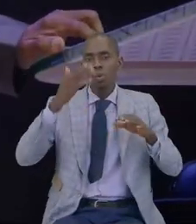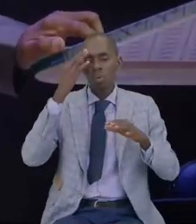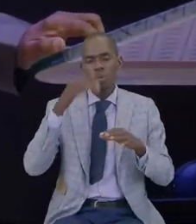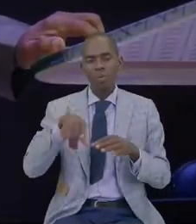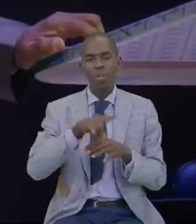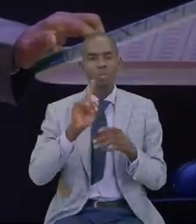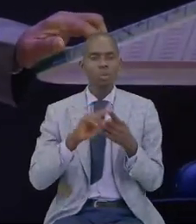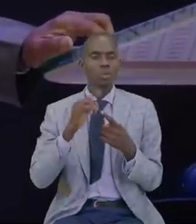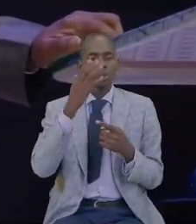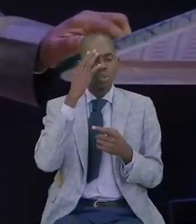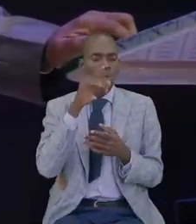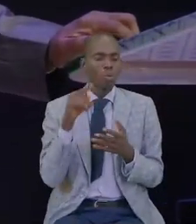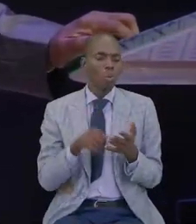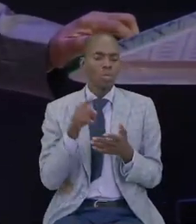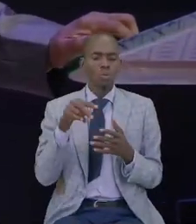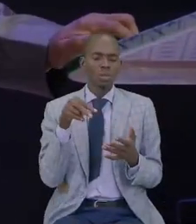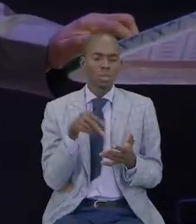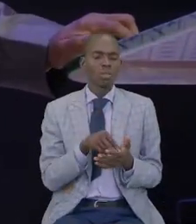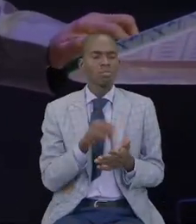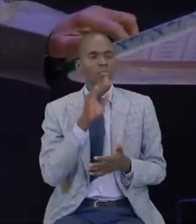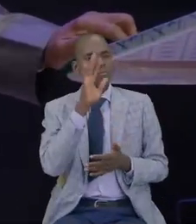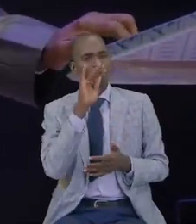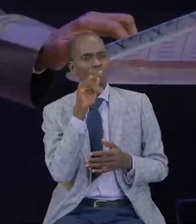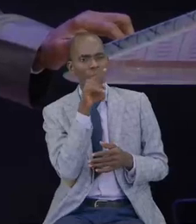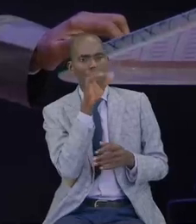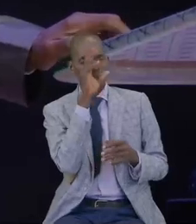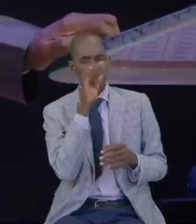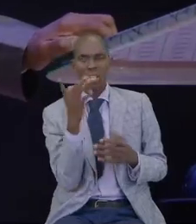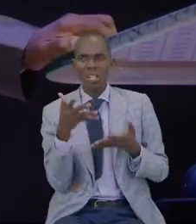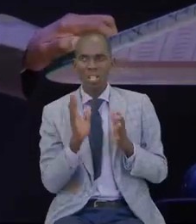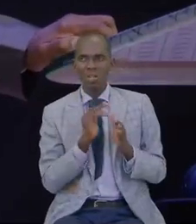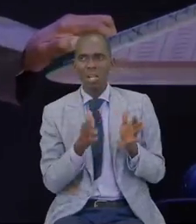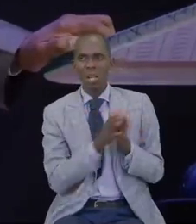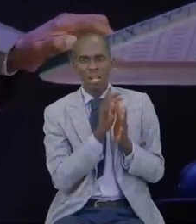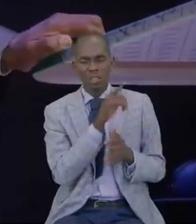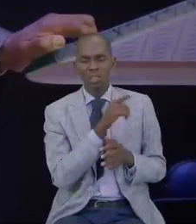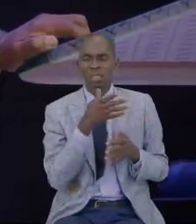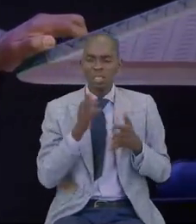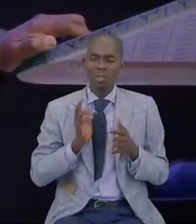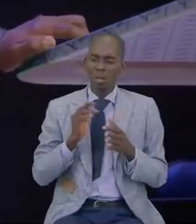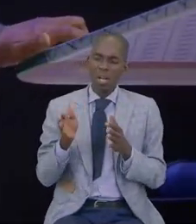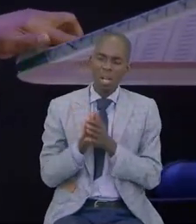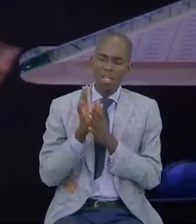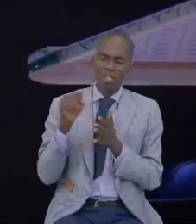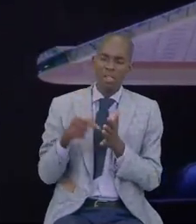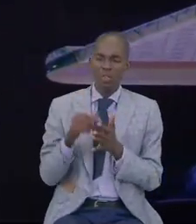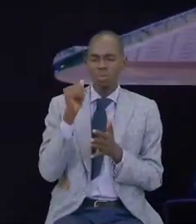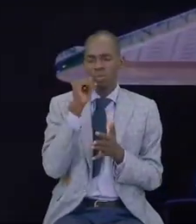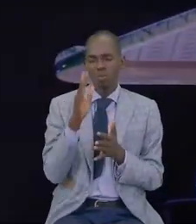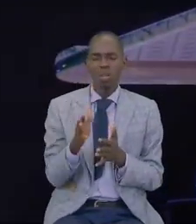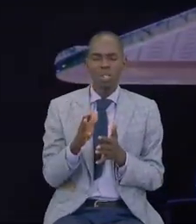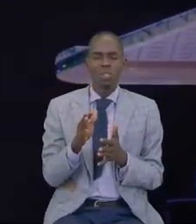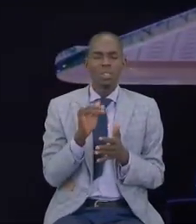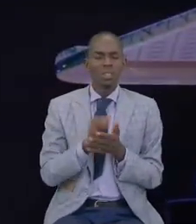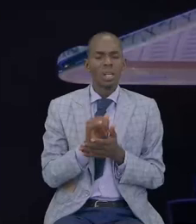tiens. Demandons à tel monsieur, demandons à telle madame, demandons à telle mademoiselle, telle madame, où